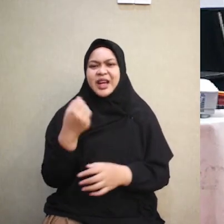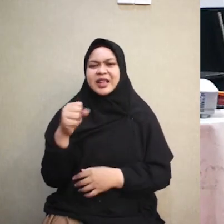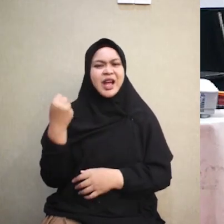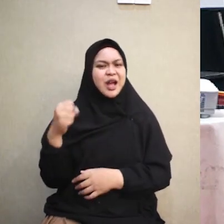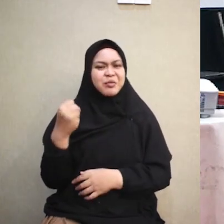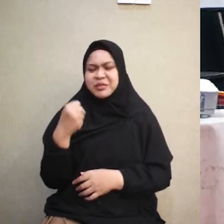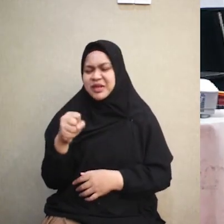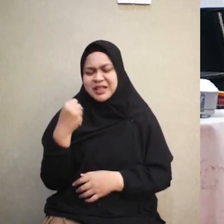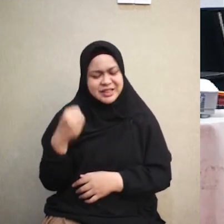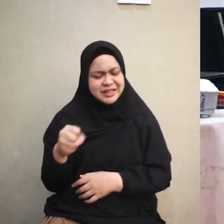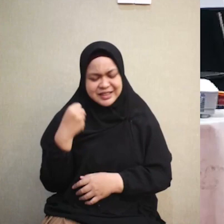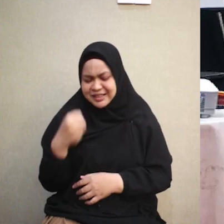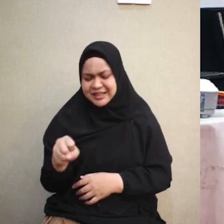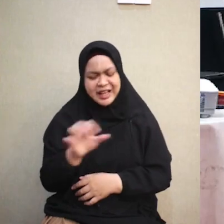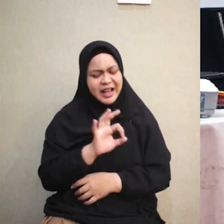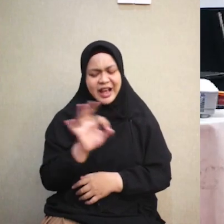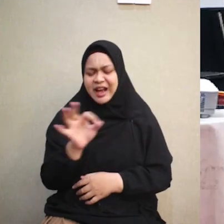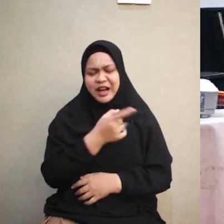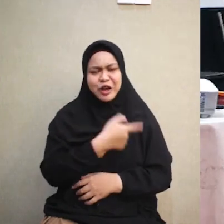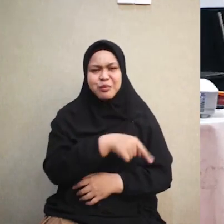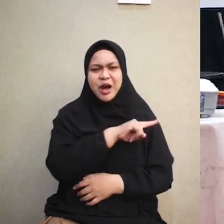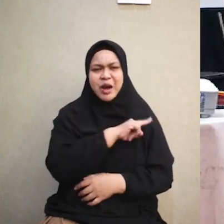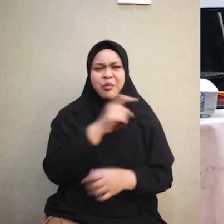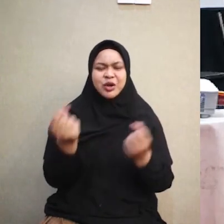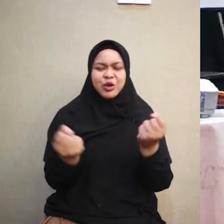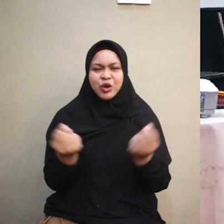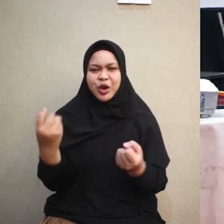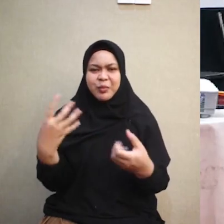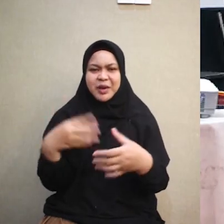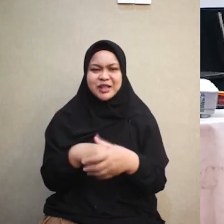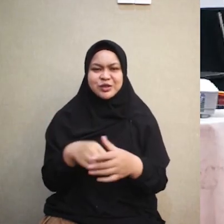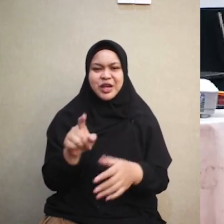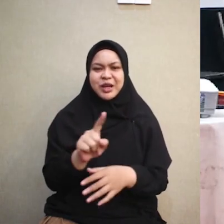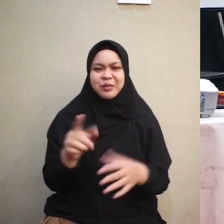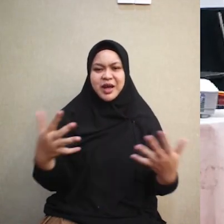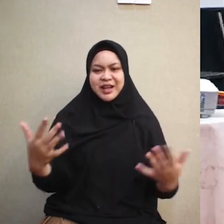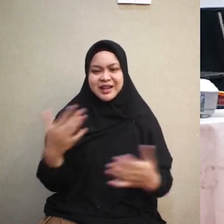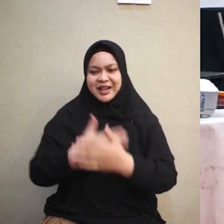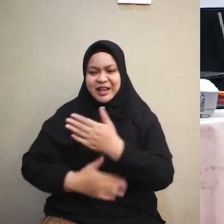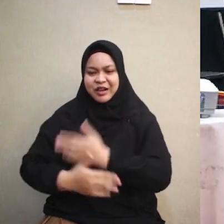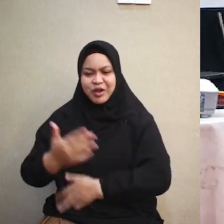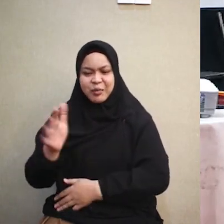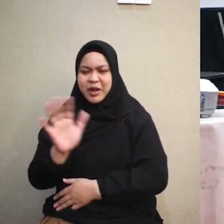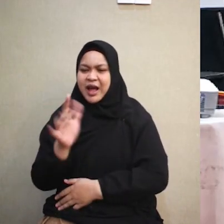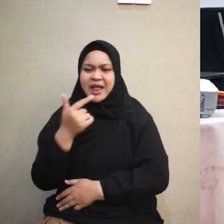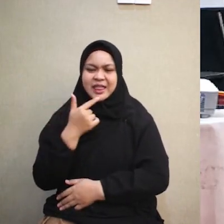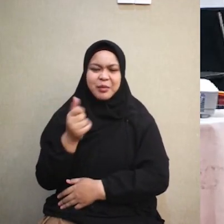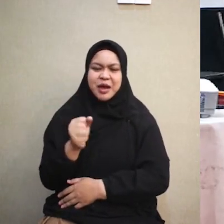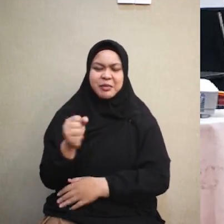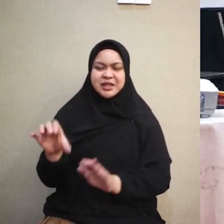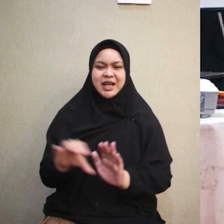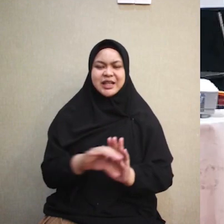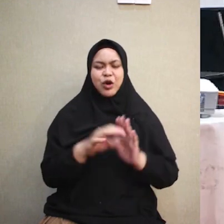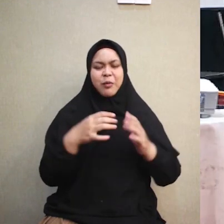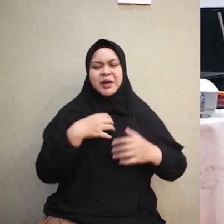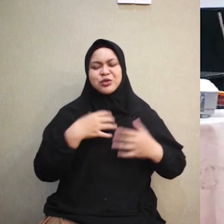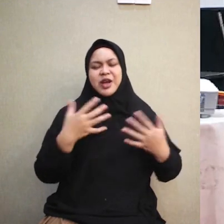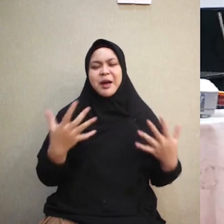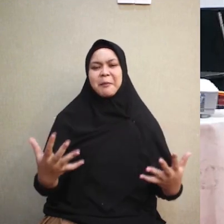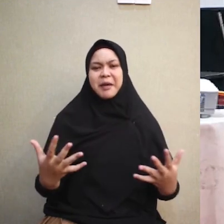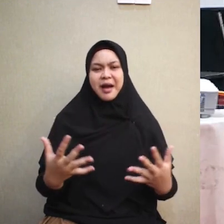dia udah nggak punya bakat untuk nyetir terus masuknya di mana dia difabel enggak tapi enggak bisa dapetin terus masuknya apa